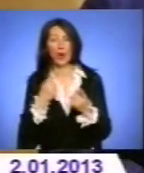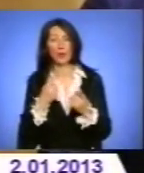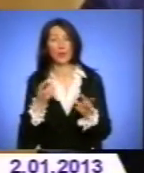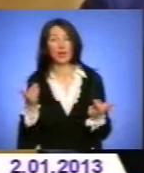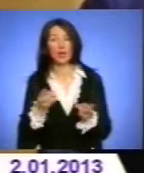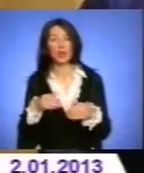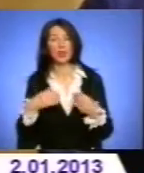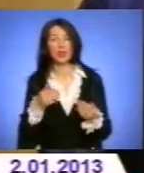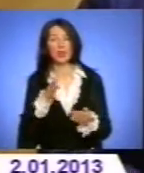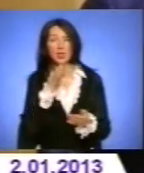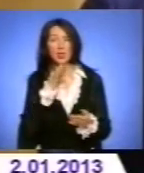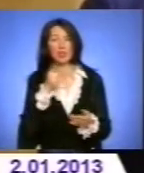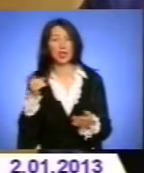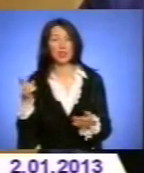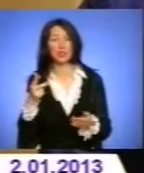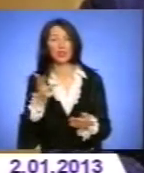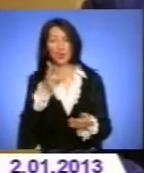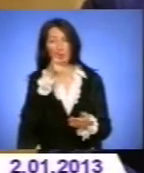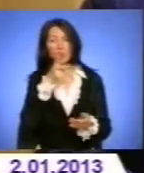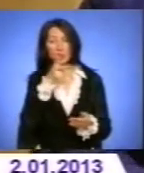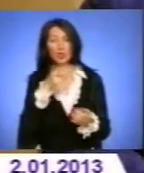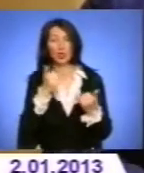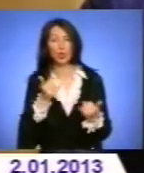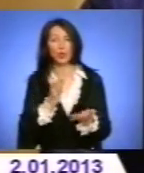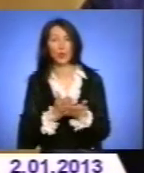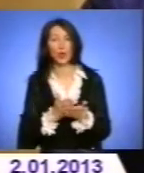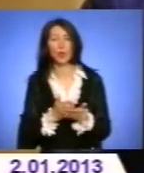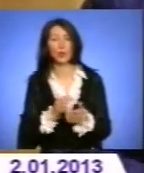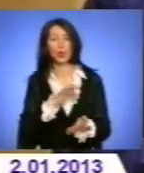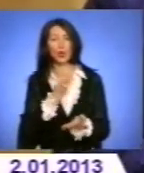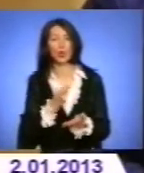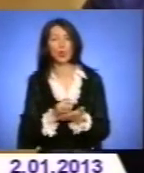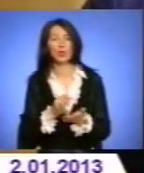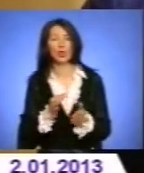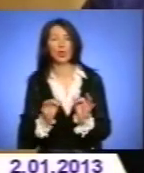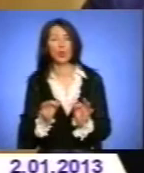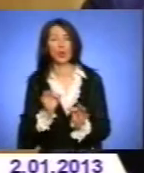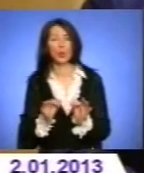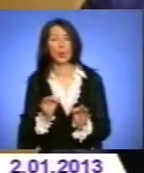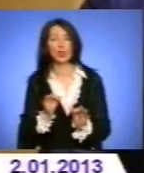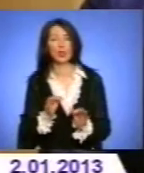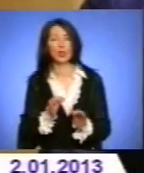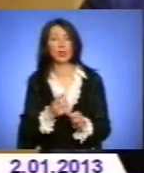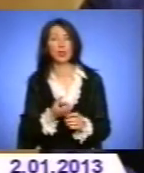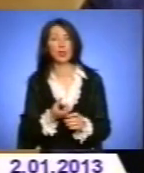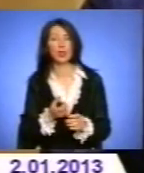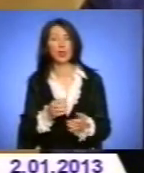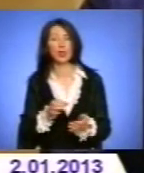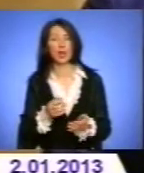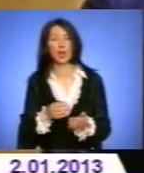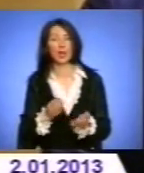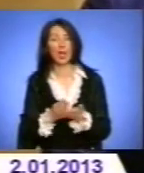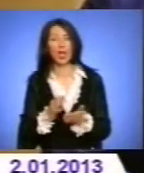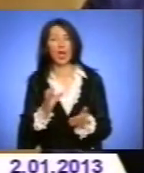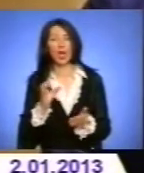дати час. 3 місяці. Сьогодні маємо досвід нормальних, значить, оцих субвенцій. Субвенція минулого